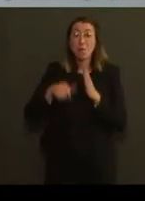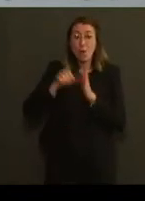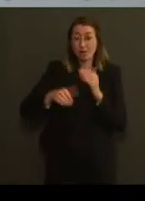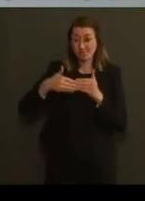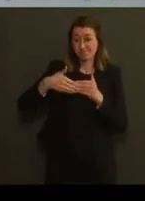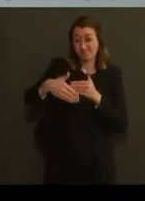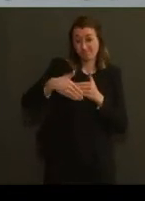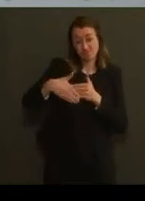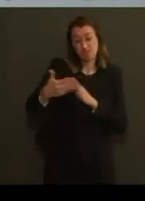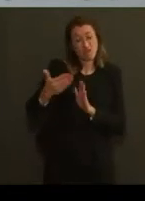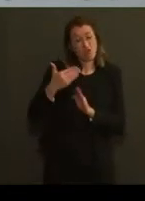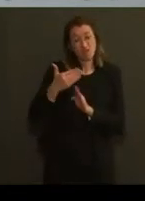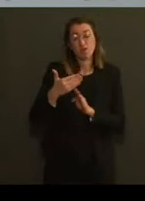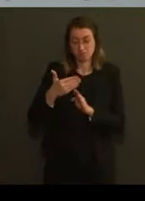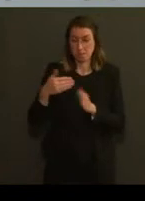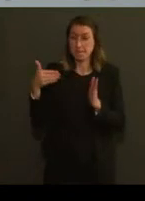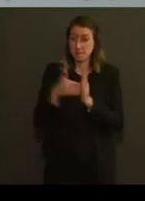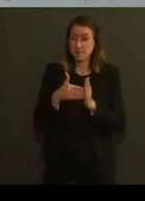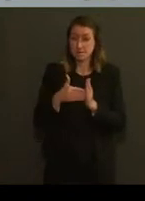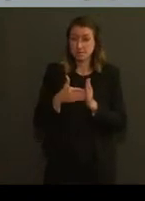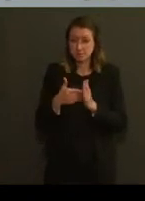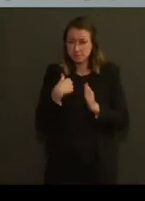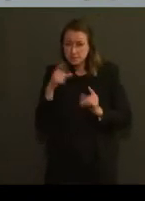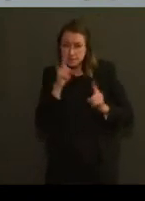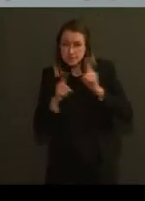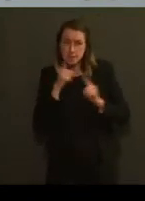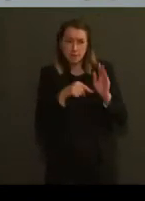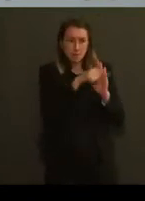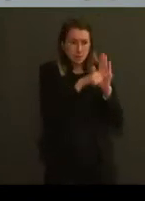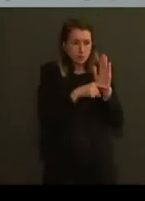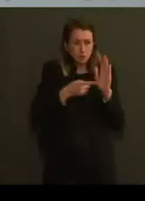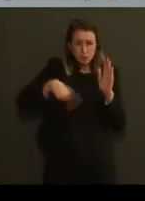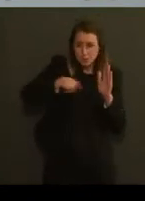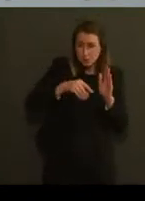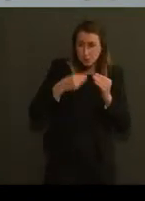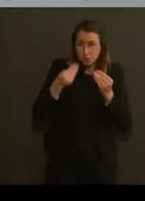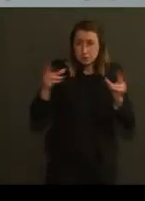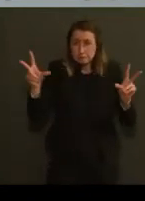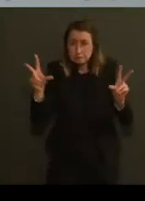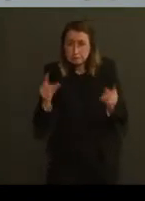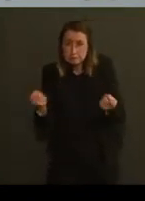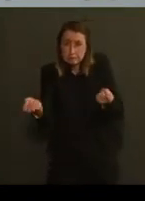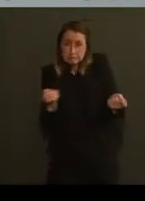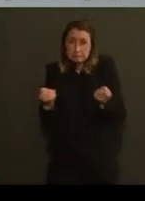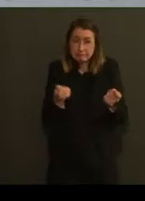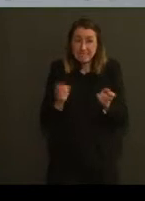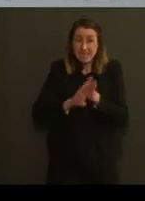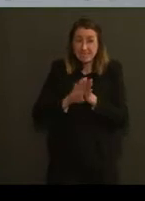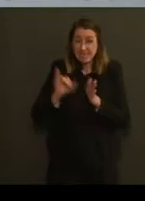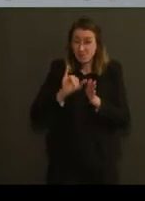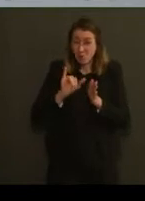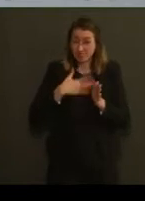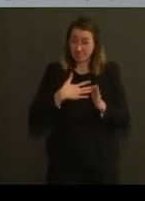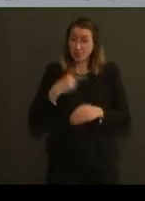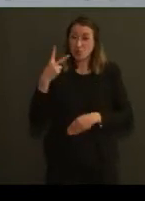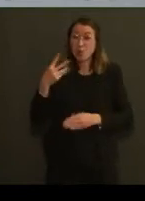rapide dans les 10 à 15 jours, on devrait pouvoir éviter la projection mathématique des 2000 patients à la mi-novembre,